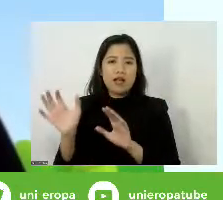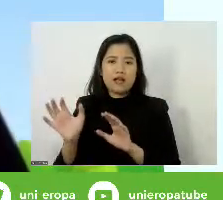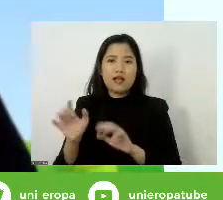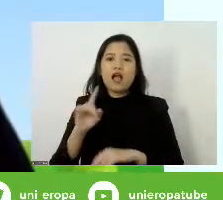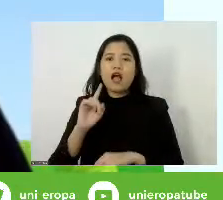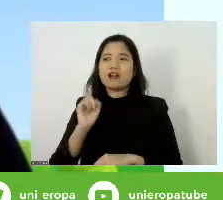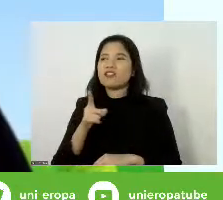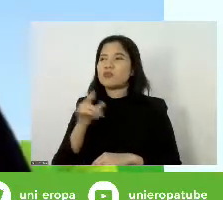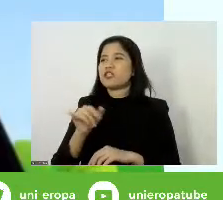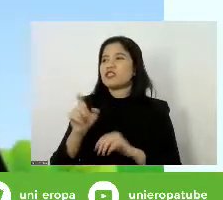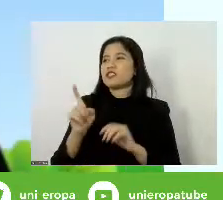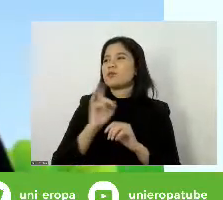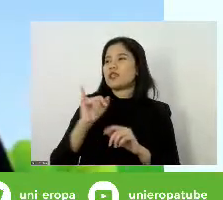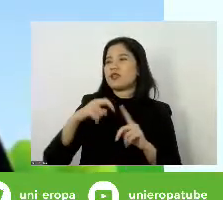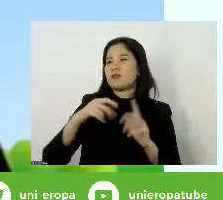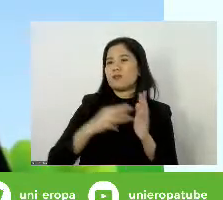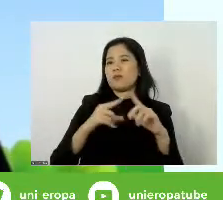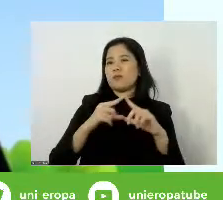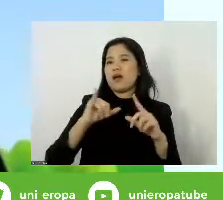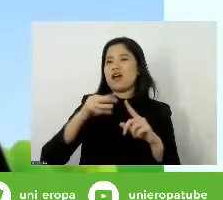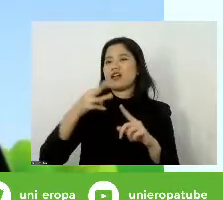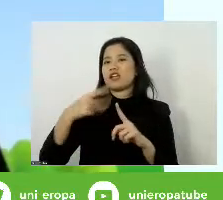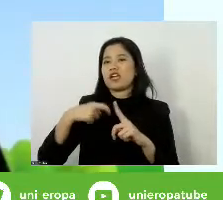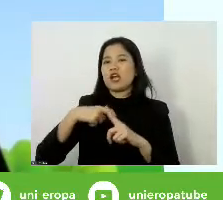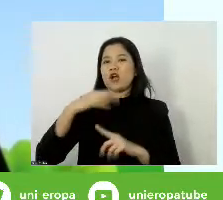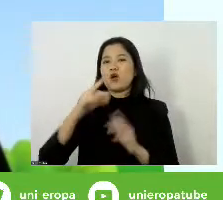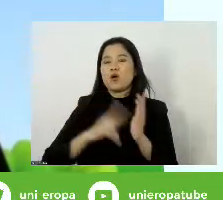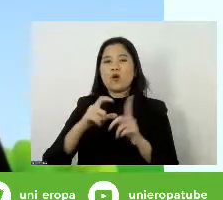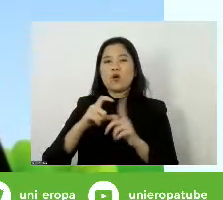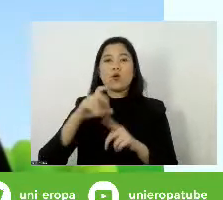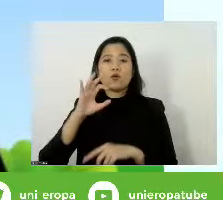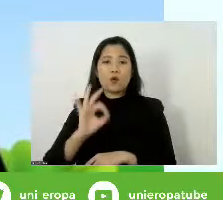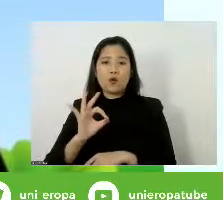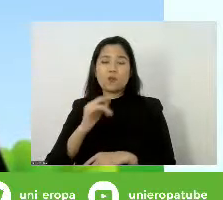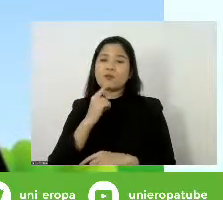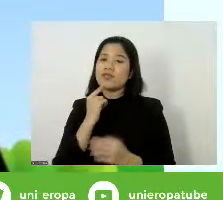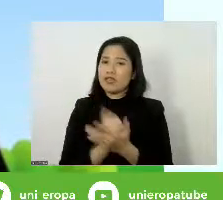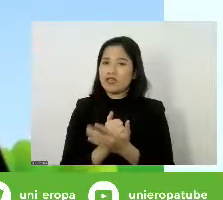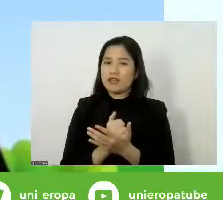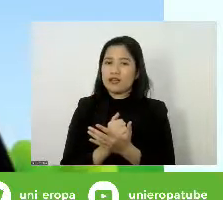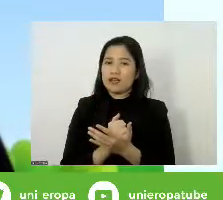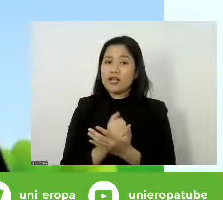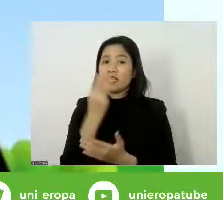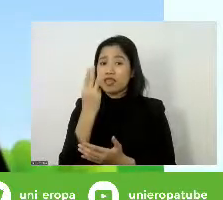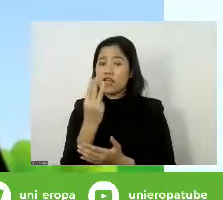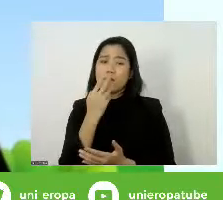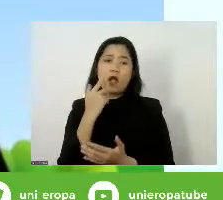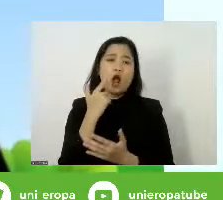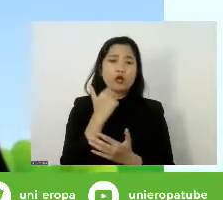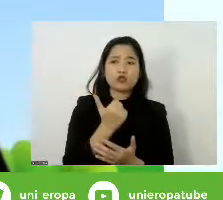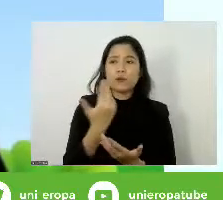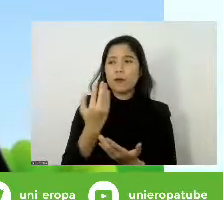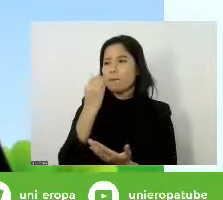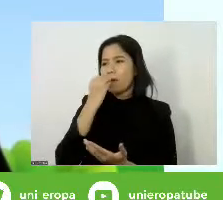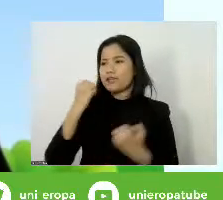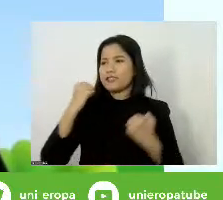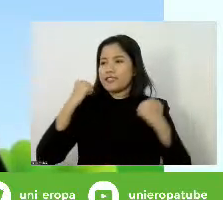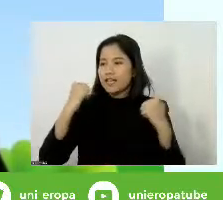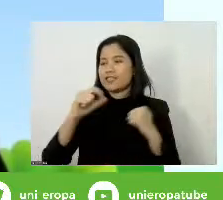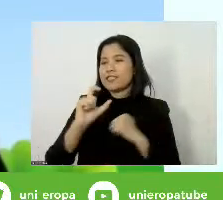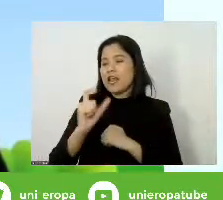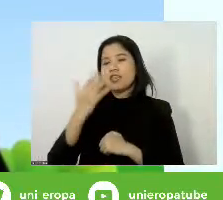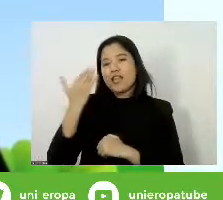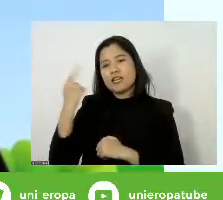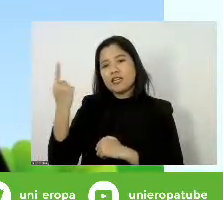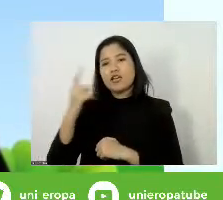Bahkan Marie kondo itu lebih baik habis itu yang ketiga ini juga bagus untuk tubuh kita ini makan makanan yang sehat salah satunya tadi